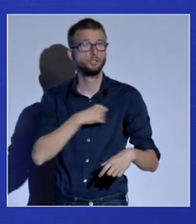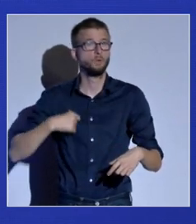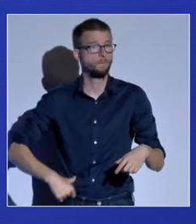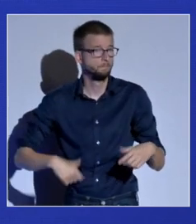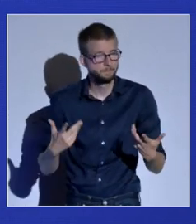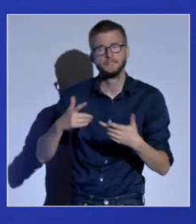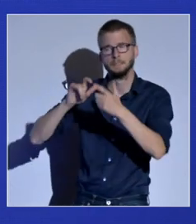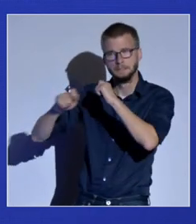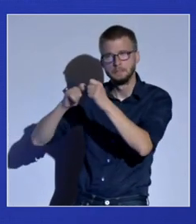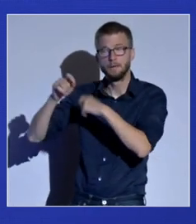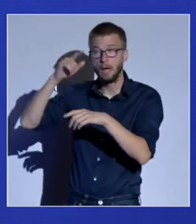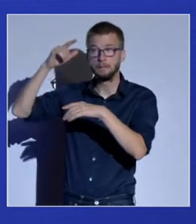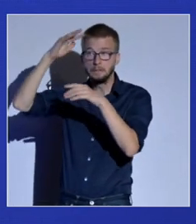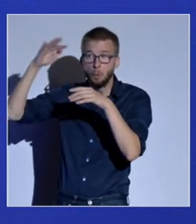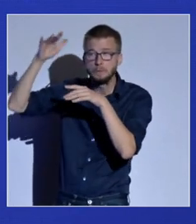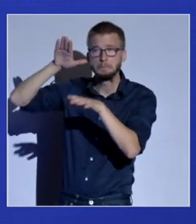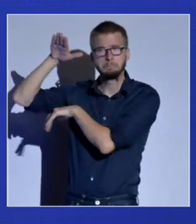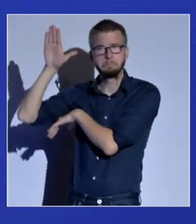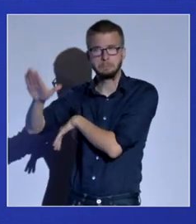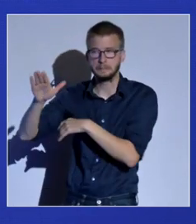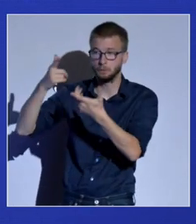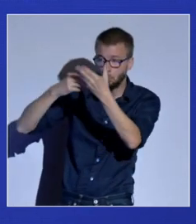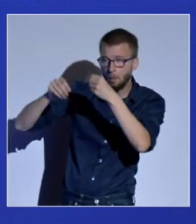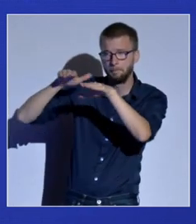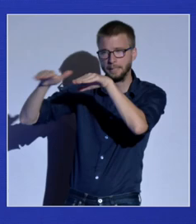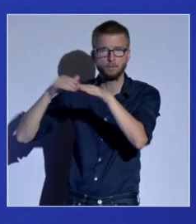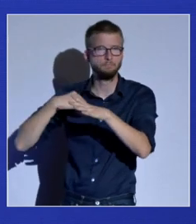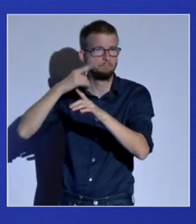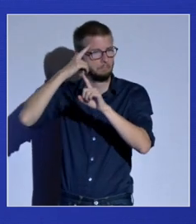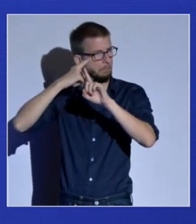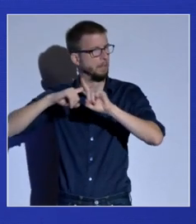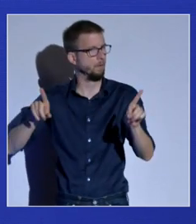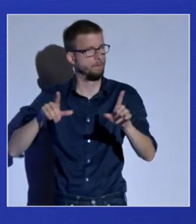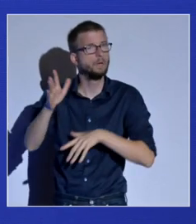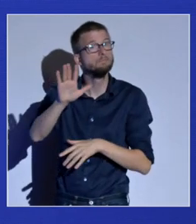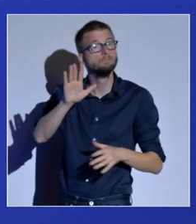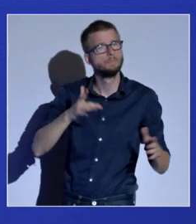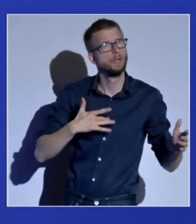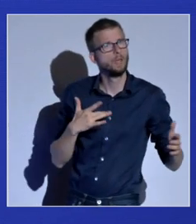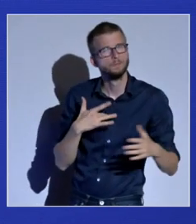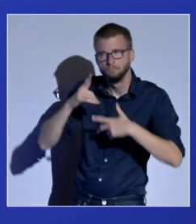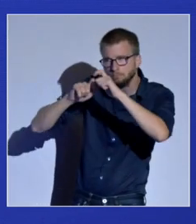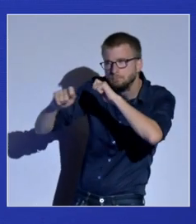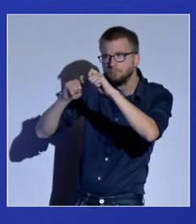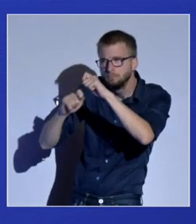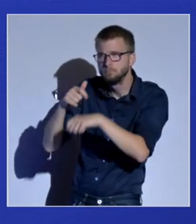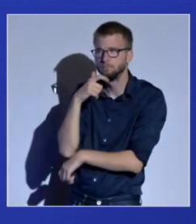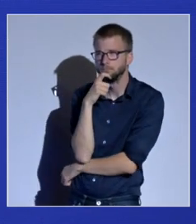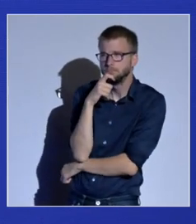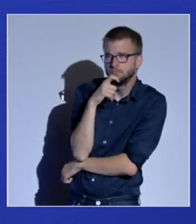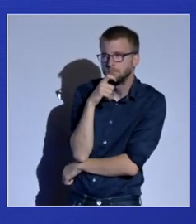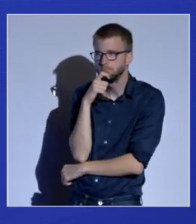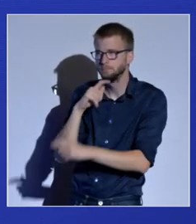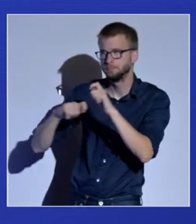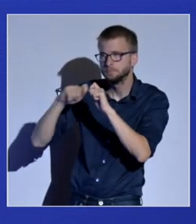idéologiques, ni même les méthodes, enfin c'est intéressant de voir ce que pensent les dirigeants